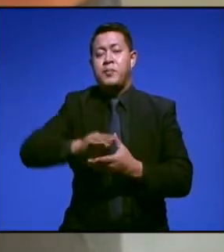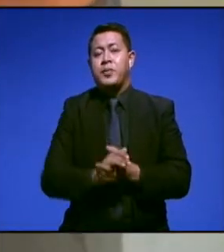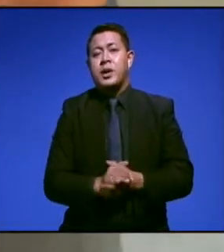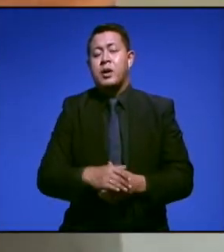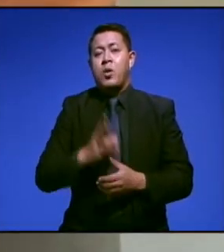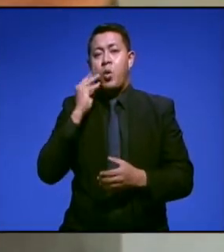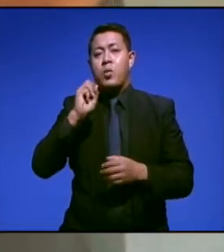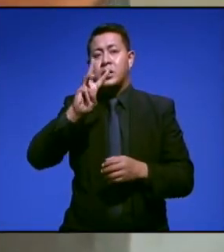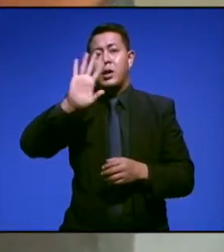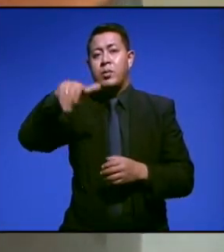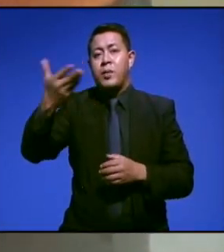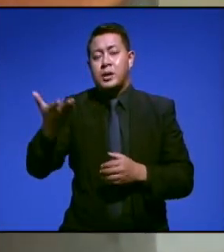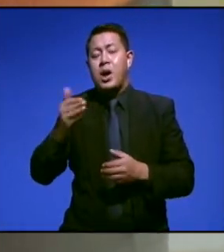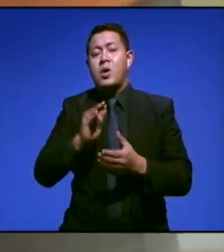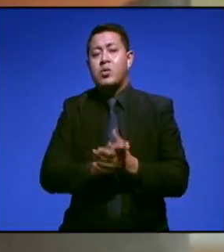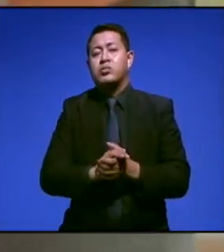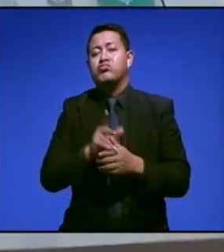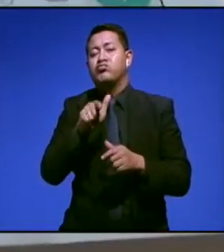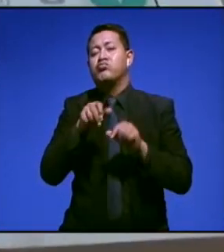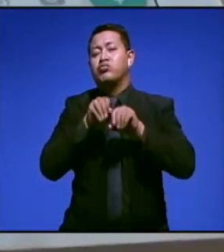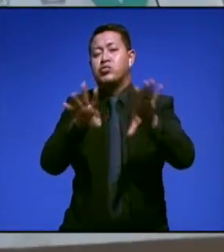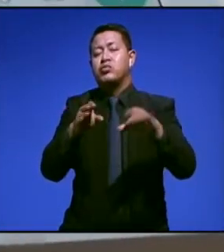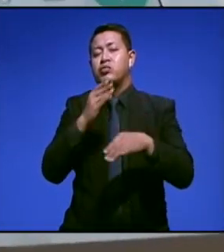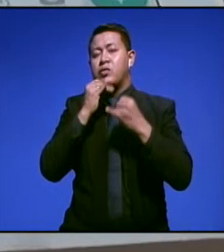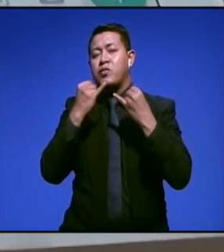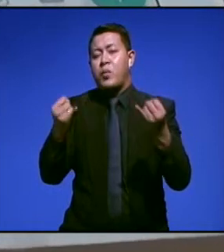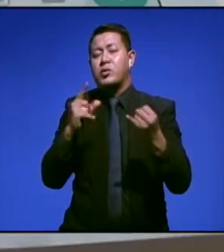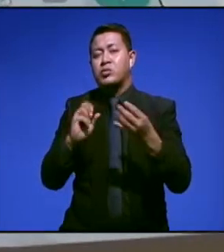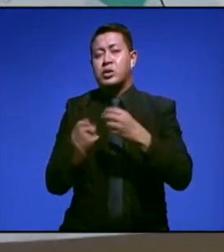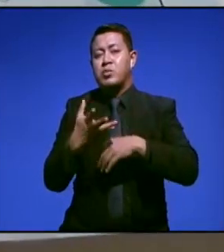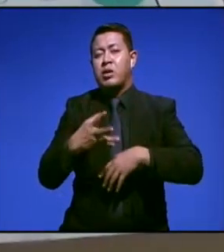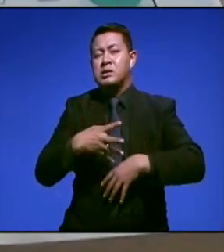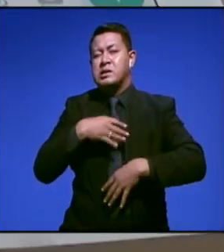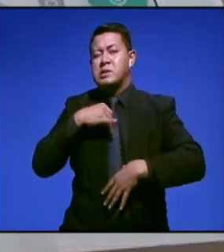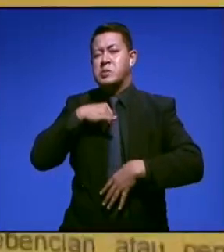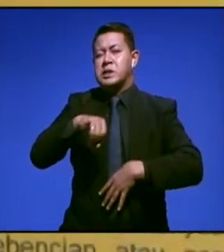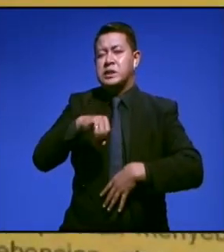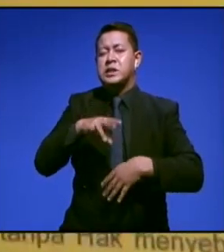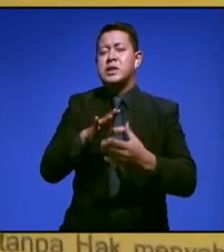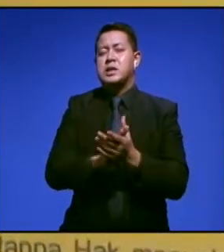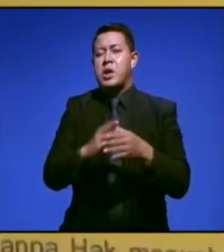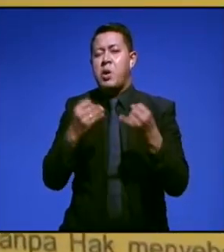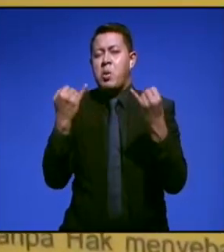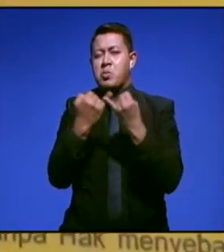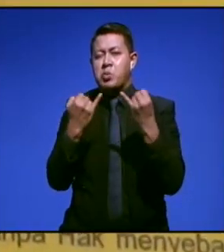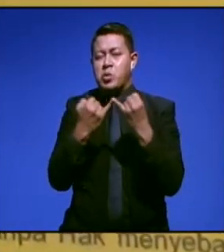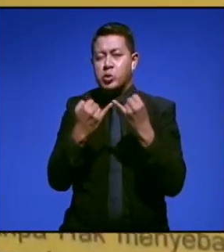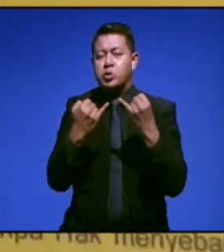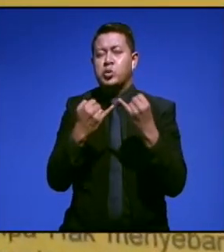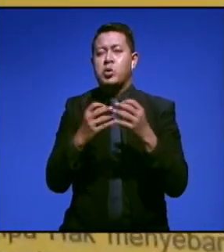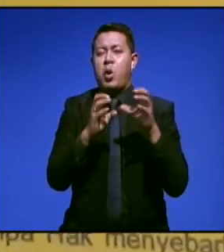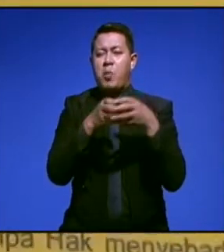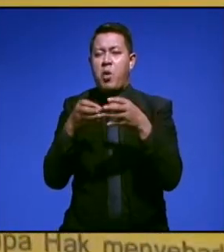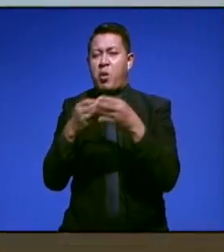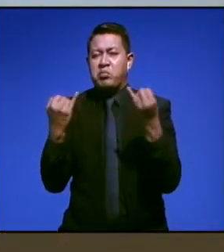Pria 35 tahun ini dituduh menyebarluaskan informasi yang ditujukan untuk menimbulkan rasa kebencian maupun permusuhan individu dan atau